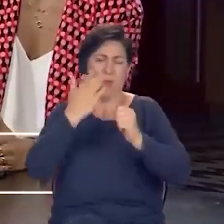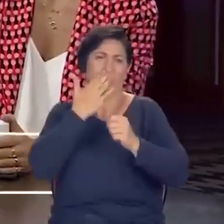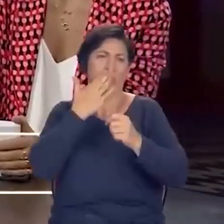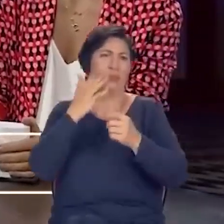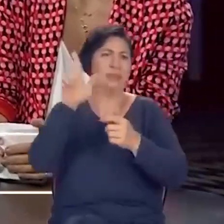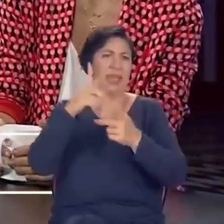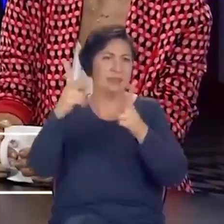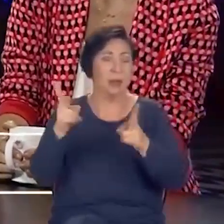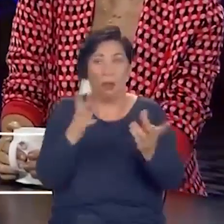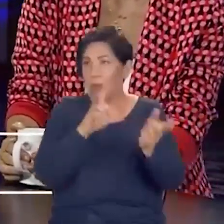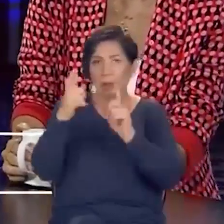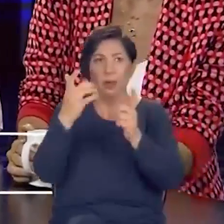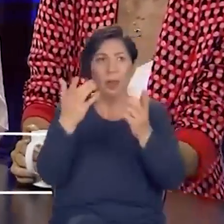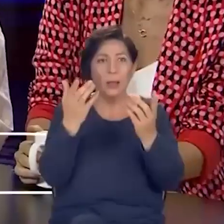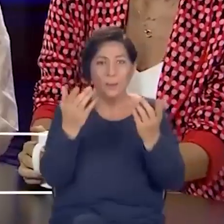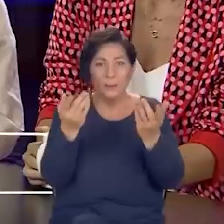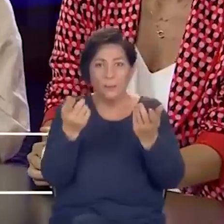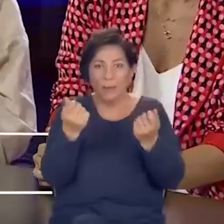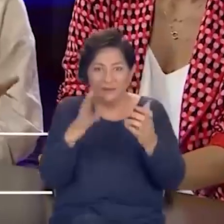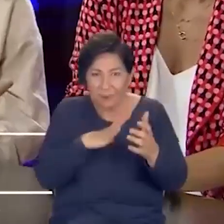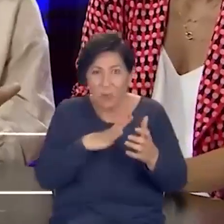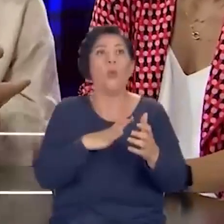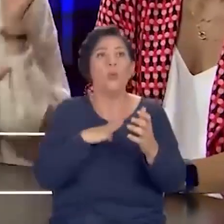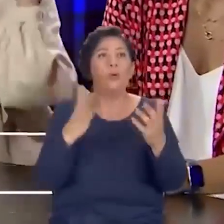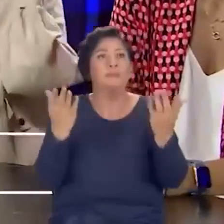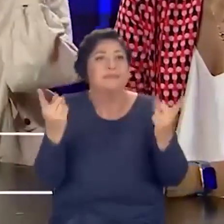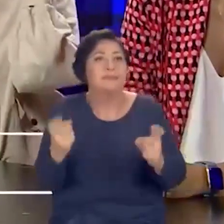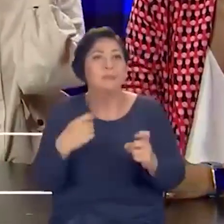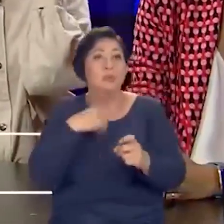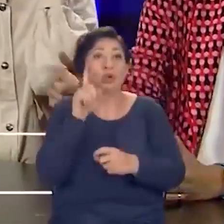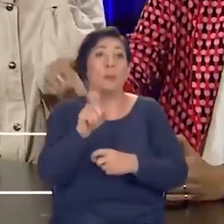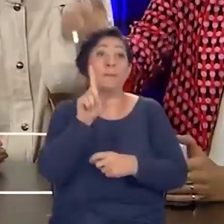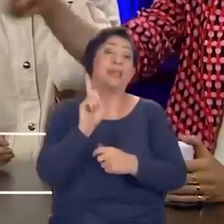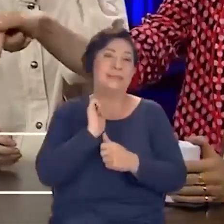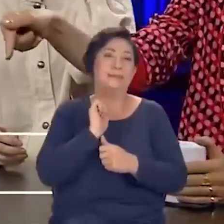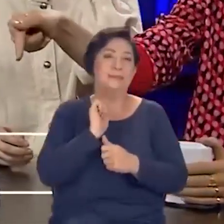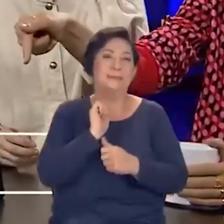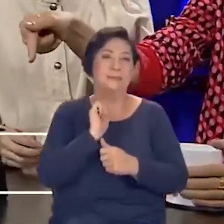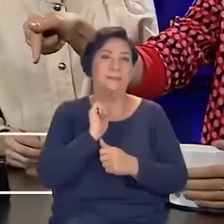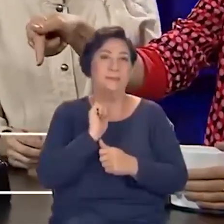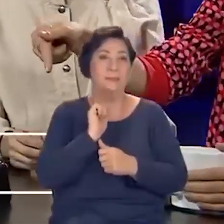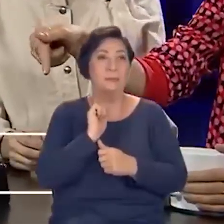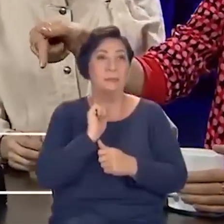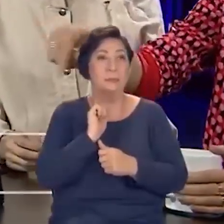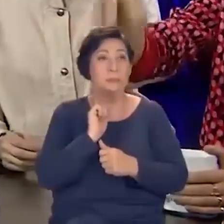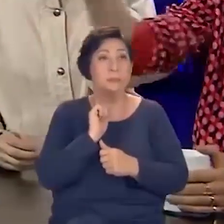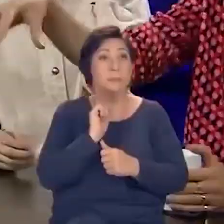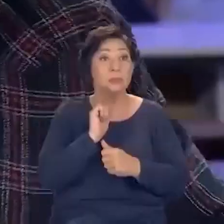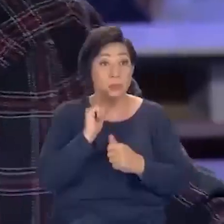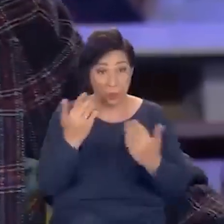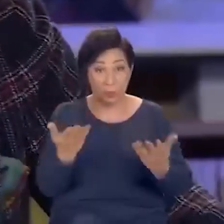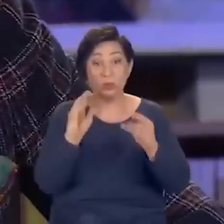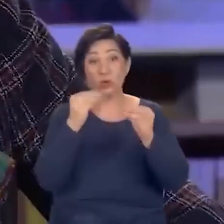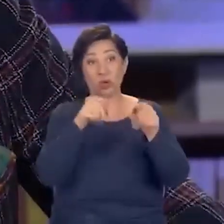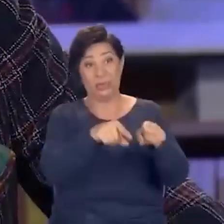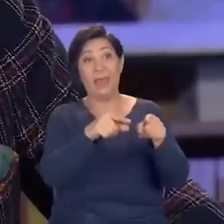için falan filan. Yani para var mı yok mu? Benim bunu hani aslında söylemem lazım. Hatta çocuğa da kanal açalım var artık maalesef. Tabii çocuğa